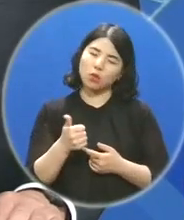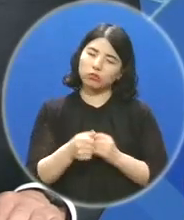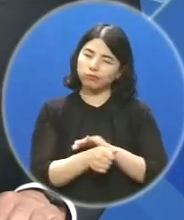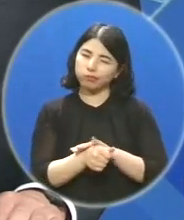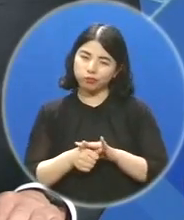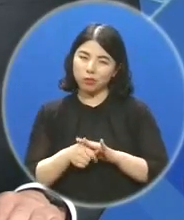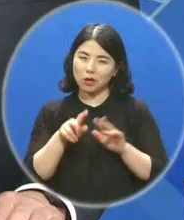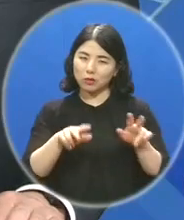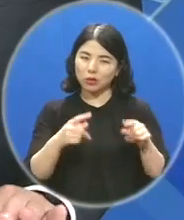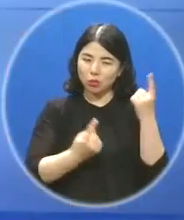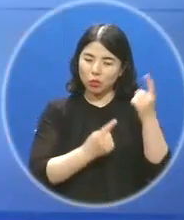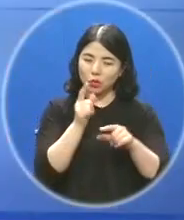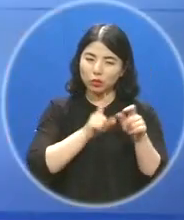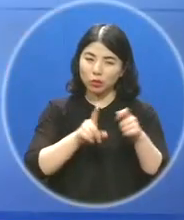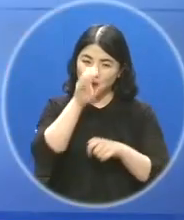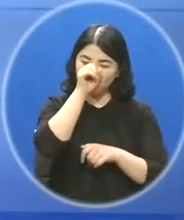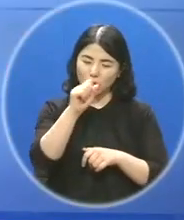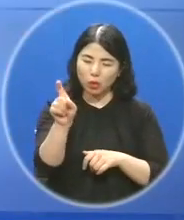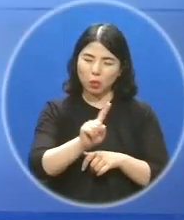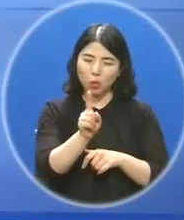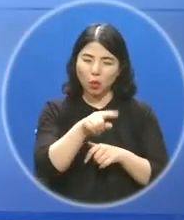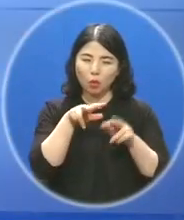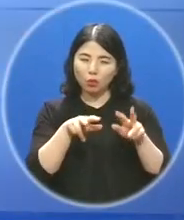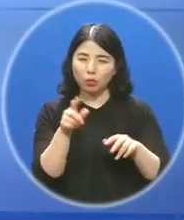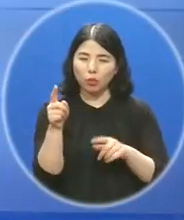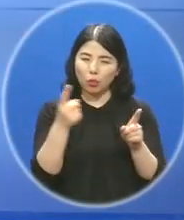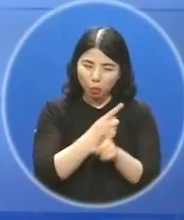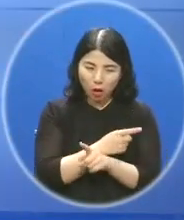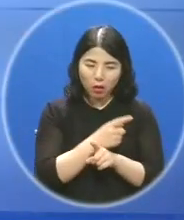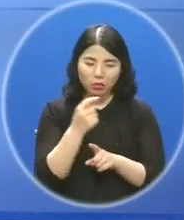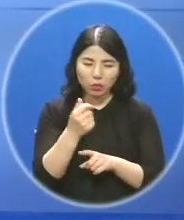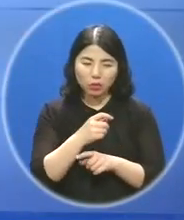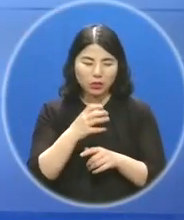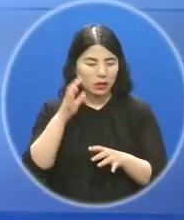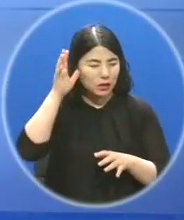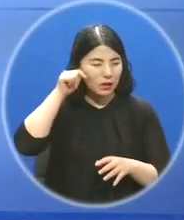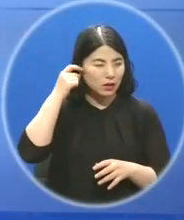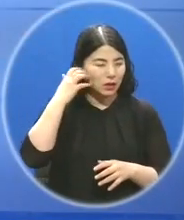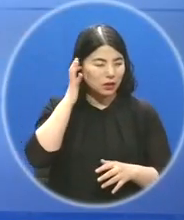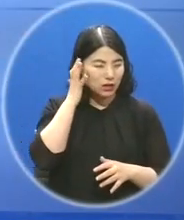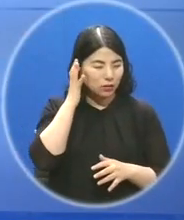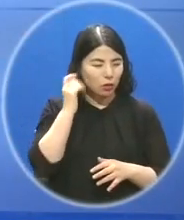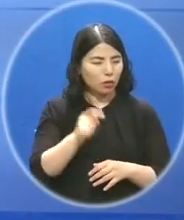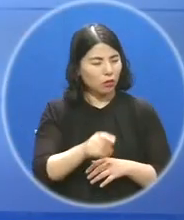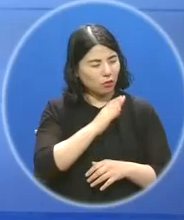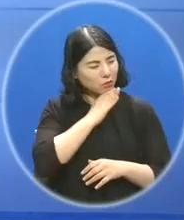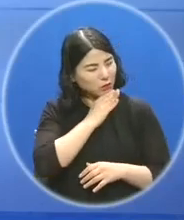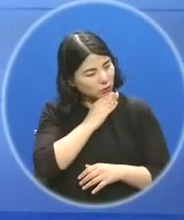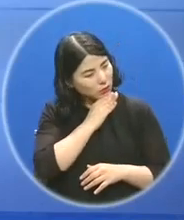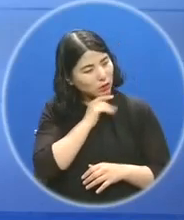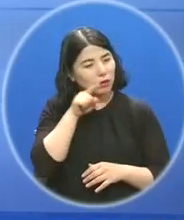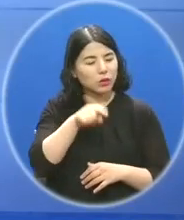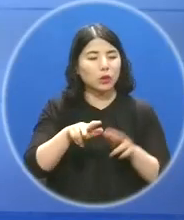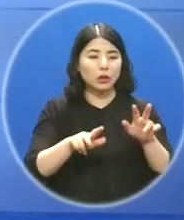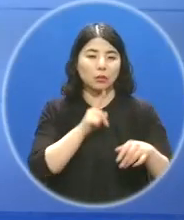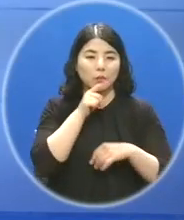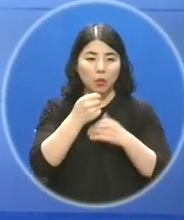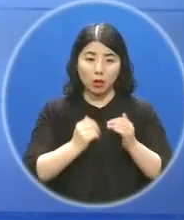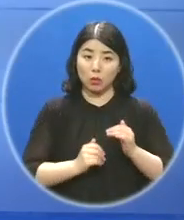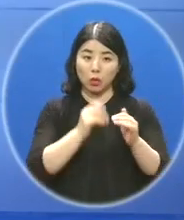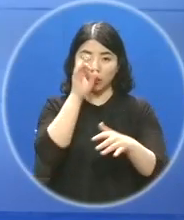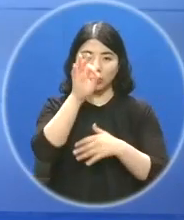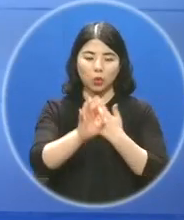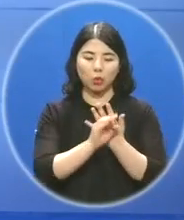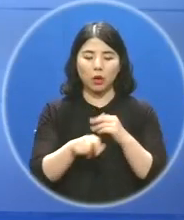썩 많이 나아지는 것들이 없는데 굳이 이렇게 또 뭔가를 바꿔서 괜히 요란스럽게 하는 것들이 맞느냐 했는데 지금 말씀하시는 과정에서